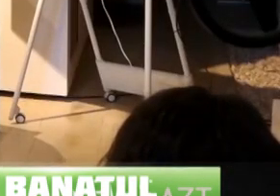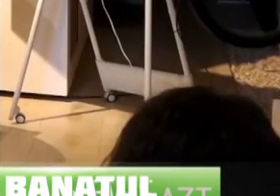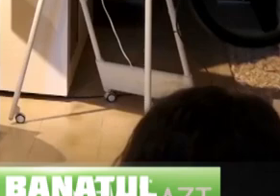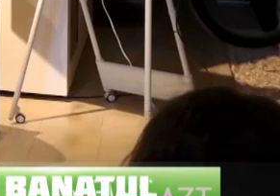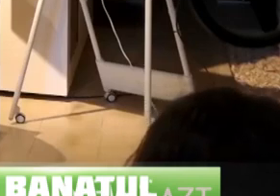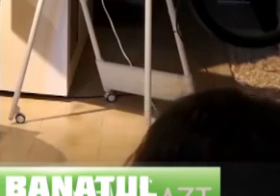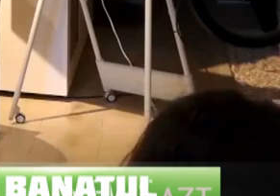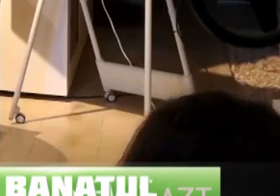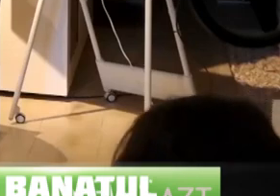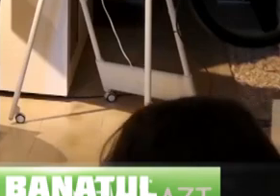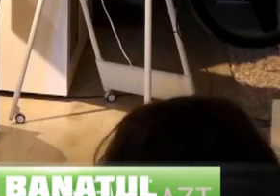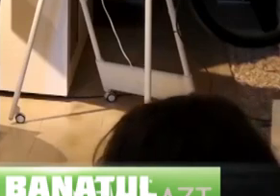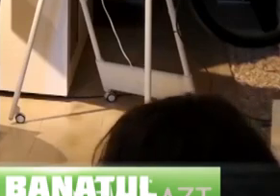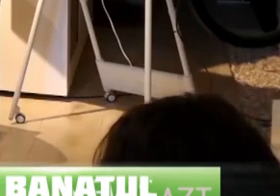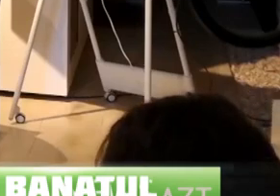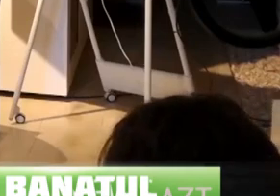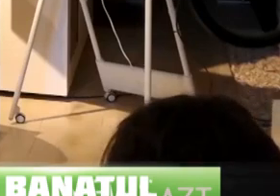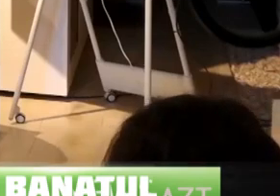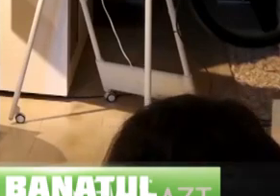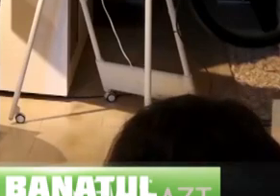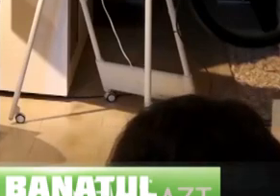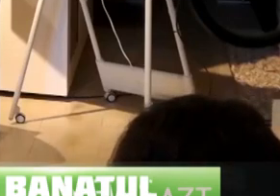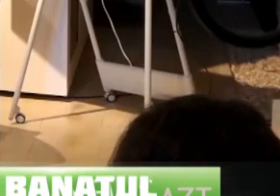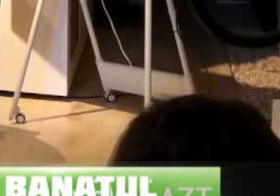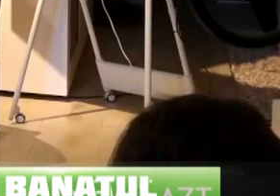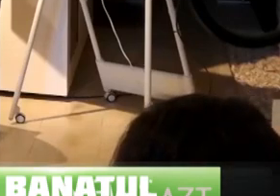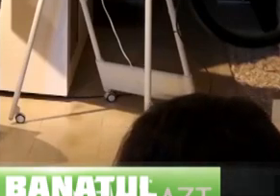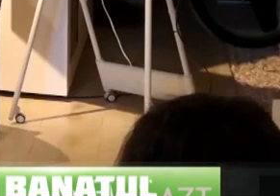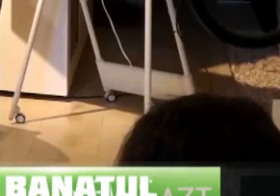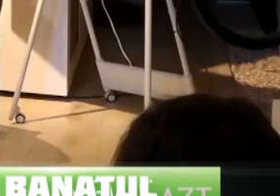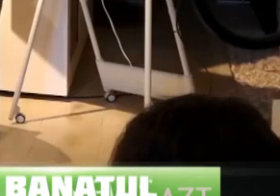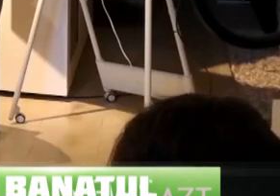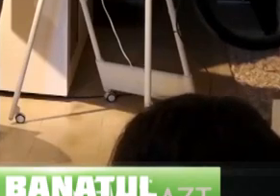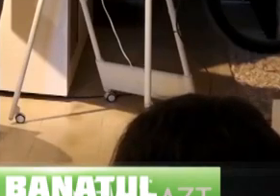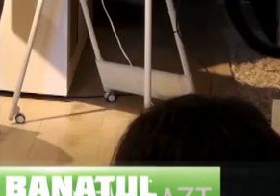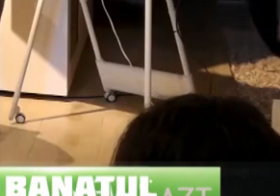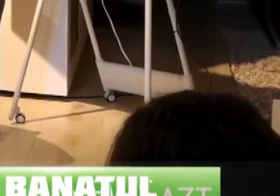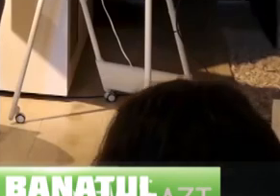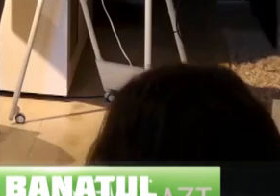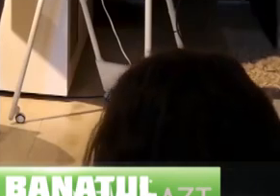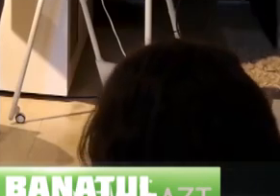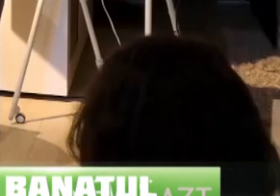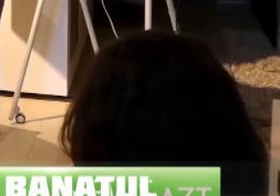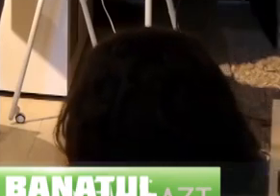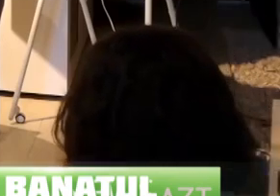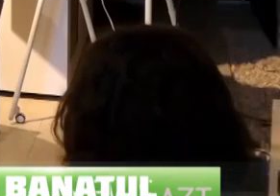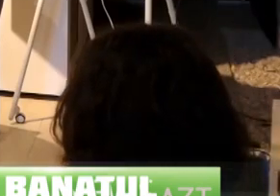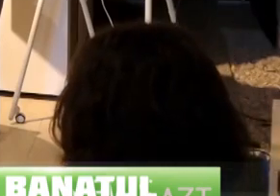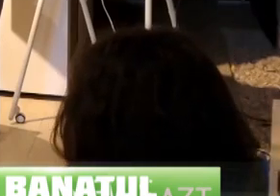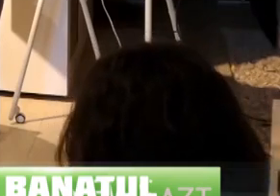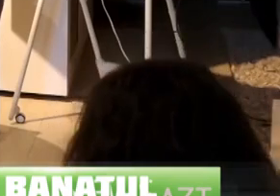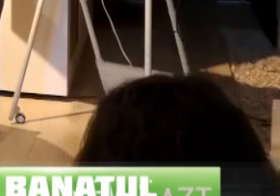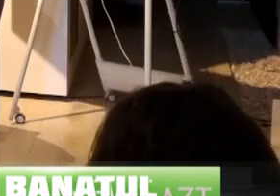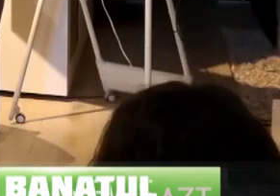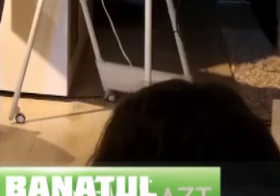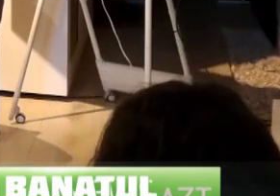Prin urmare, o să vă rog să luați cuvântul domnule primar, să ne adresați câteva cuvinte, să ne spuneți ce credeți despre lucrul